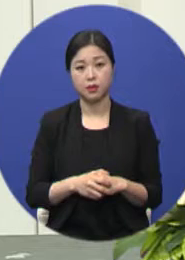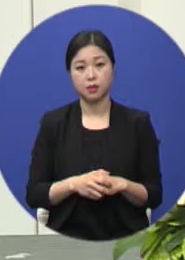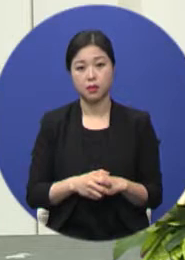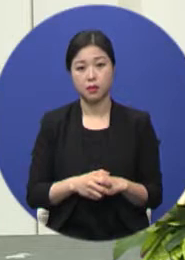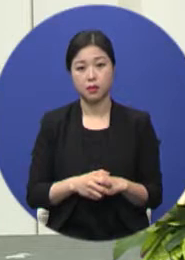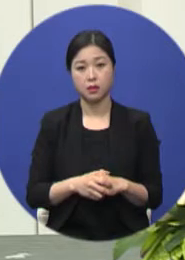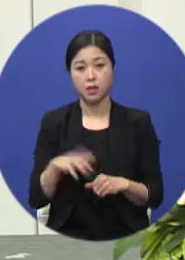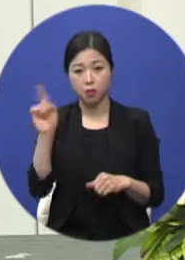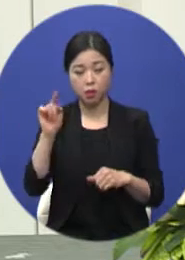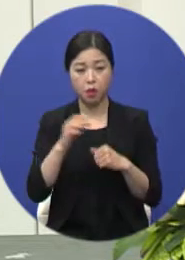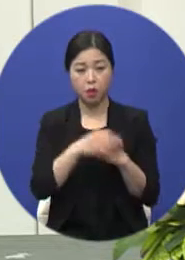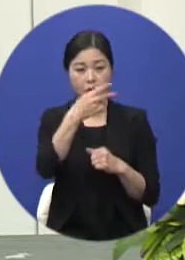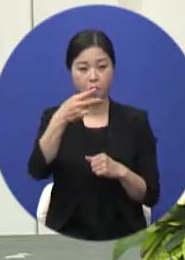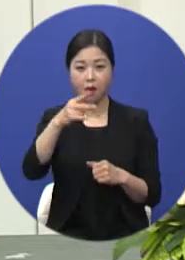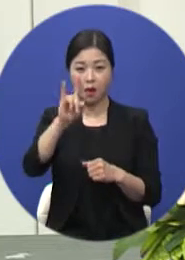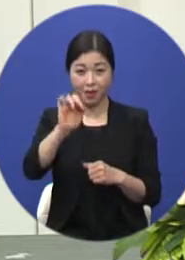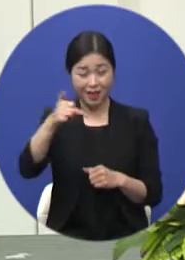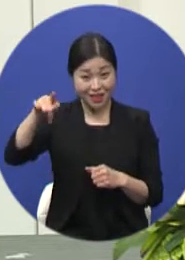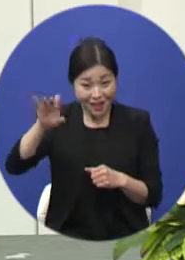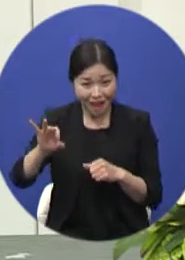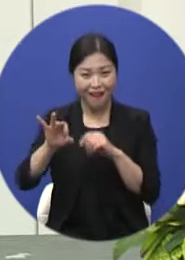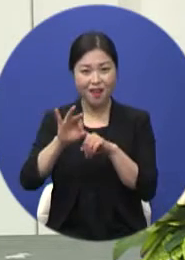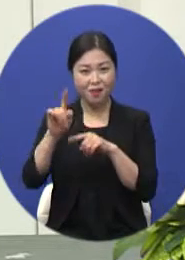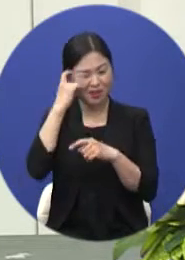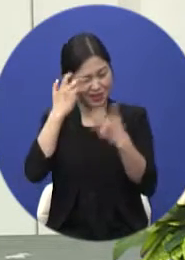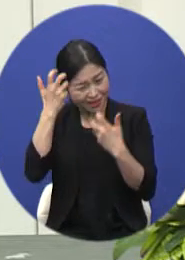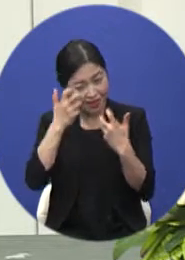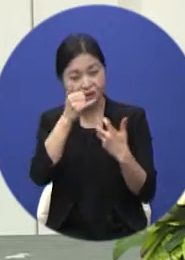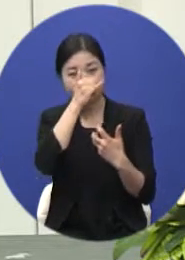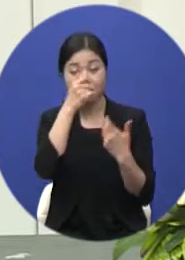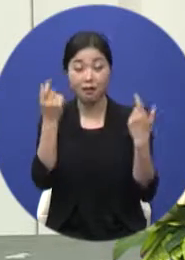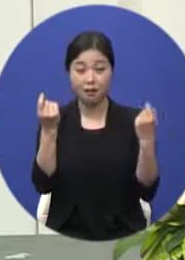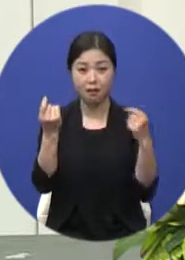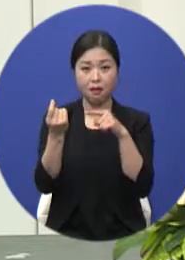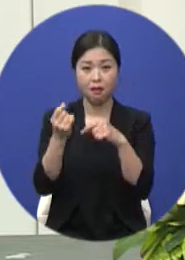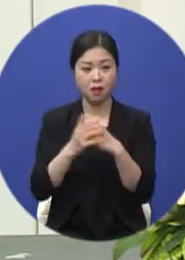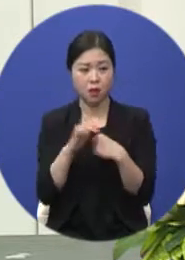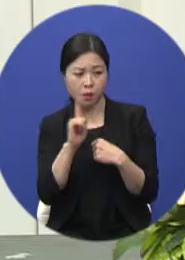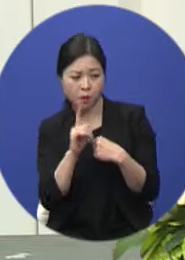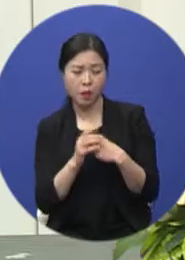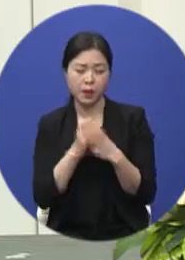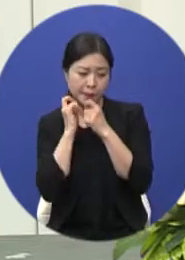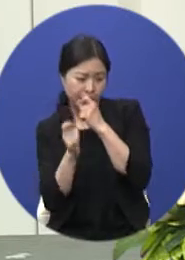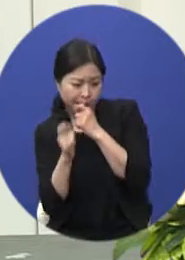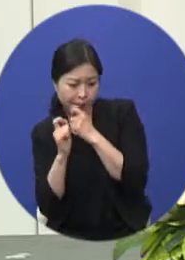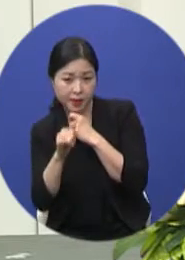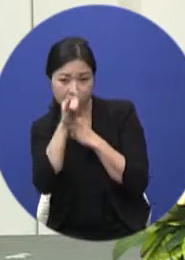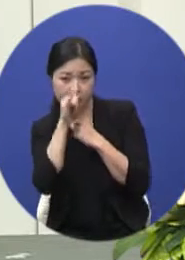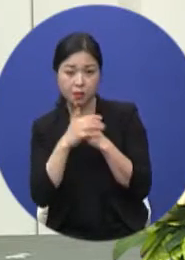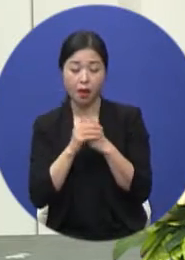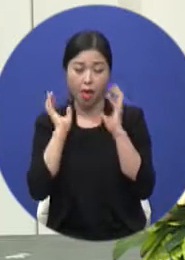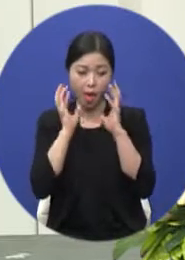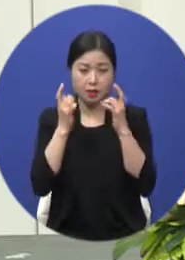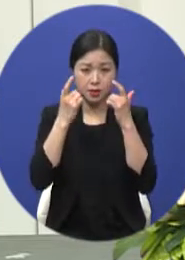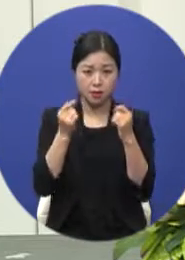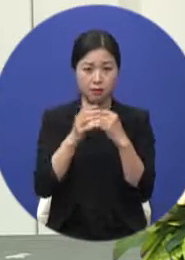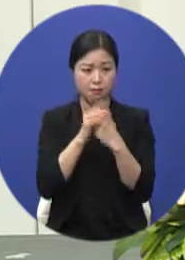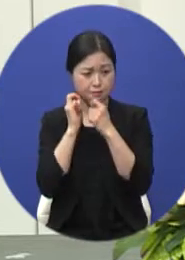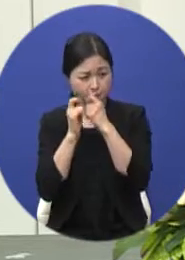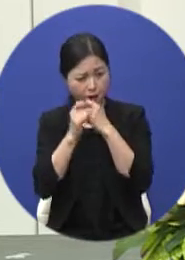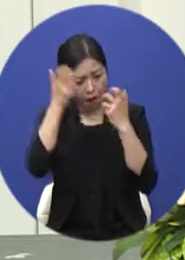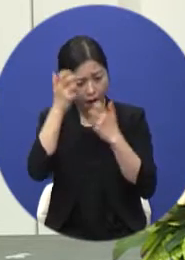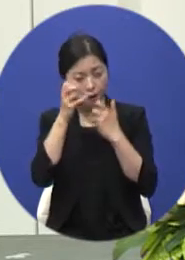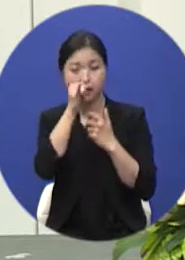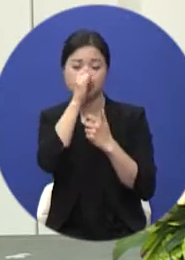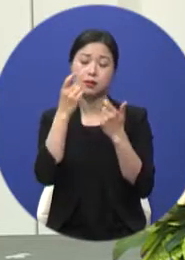말이나 조용하면 땡깡 이렇게 부리고 땡깡 네, 그러니까 네. 이제 트집을 잡고 뭐 어리광 부리듯 뭐 트집을 잡고 네. 이제